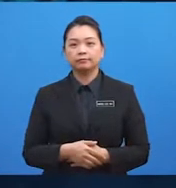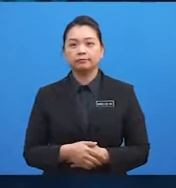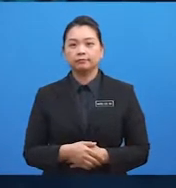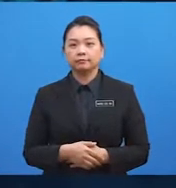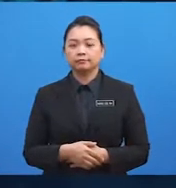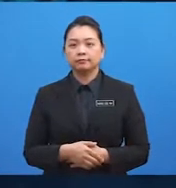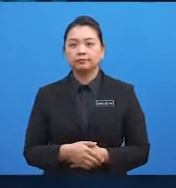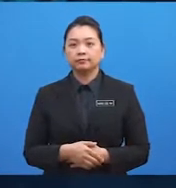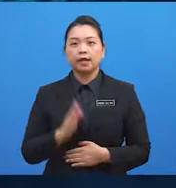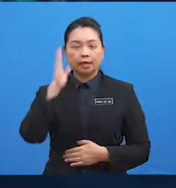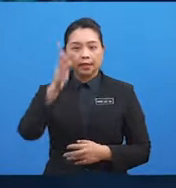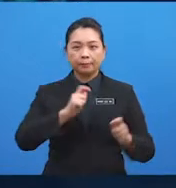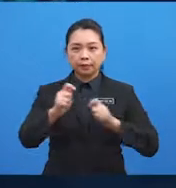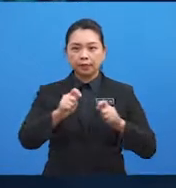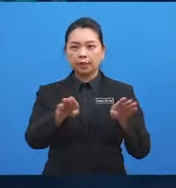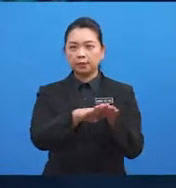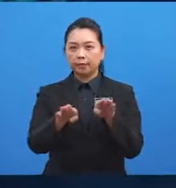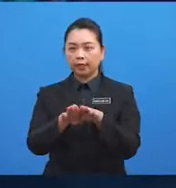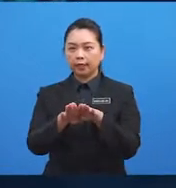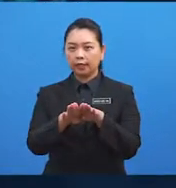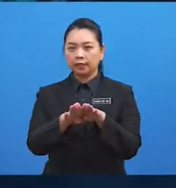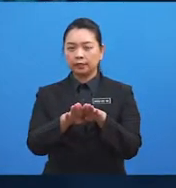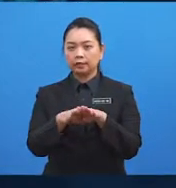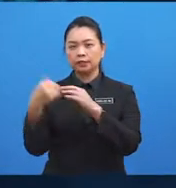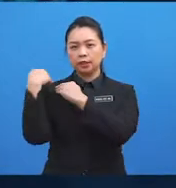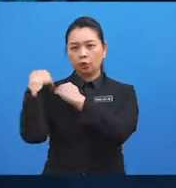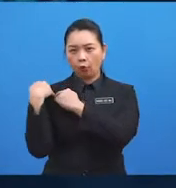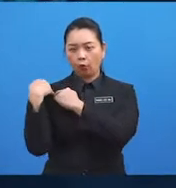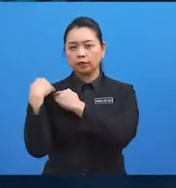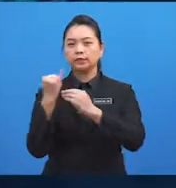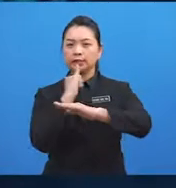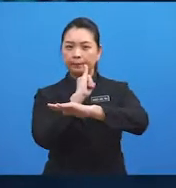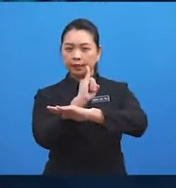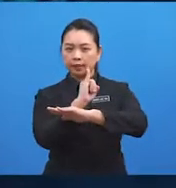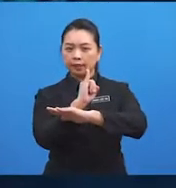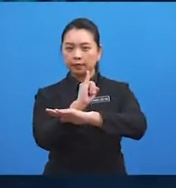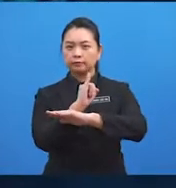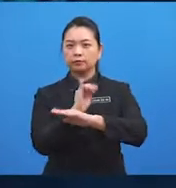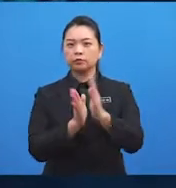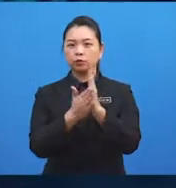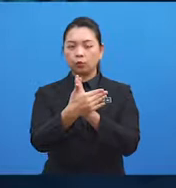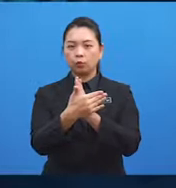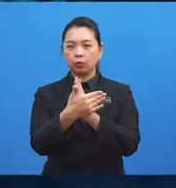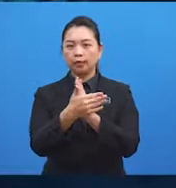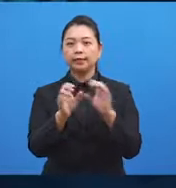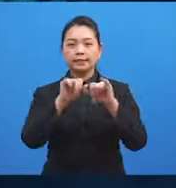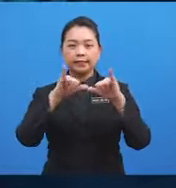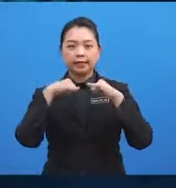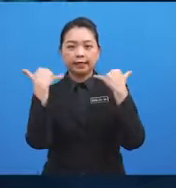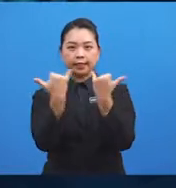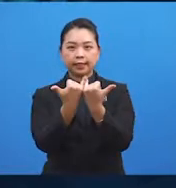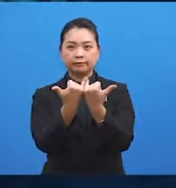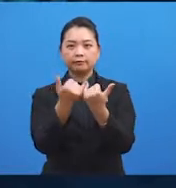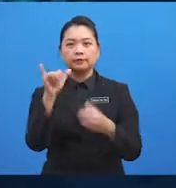bertindak sebagai penanggung jaminan terbitan share oleh syarikat awam berhad